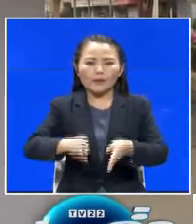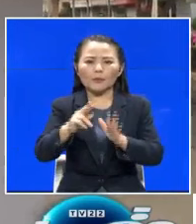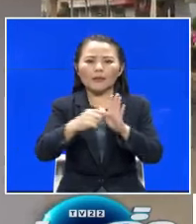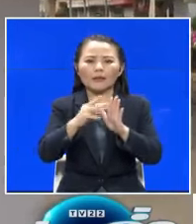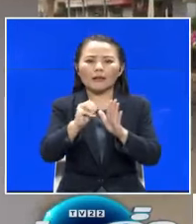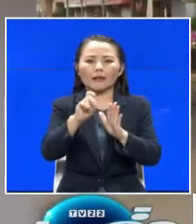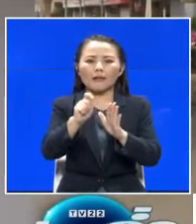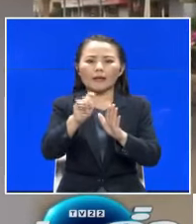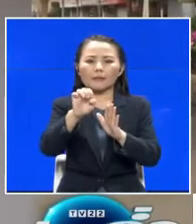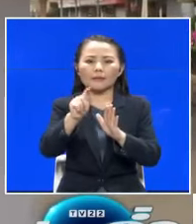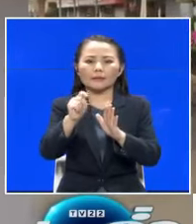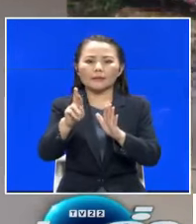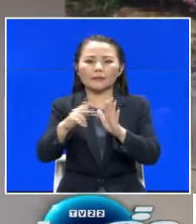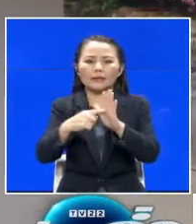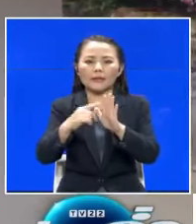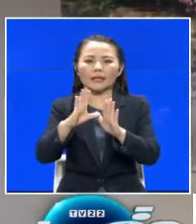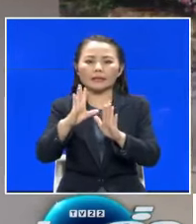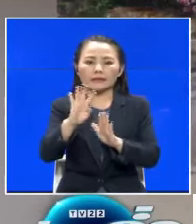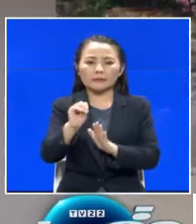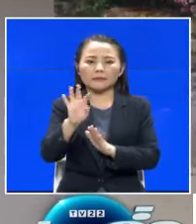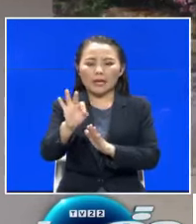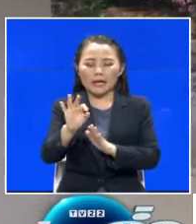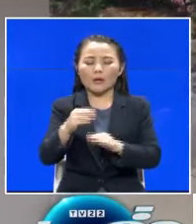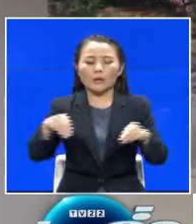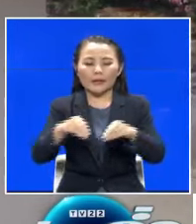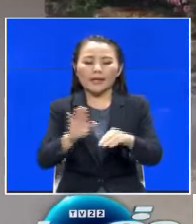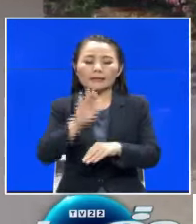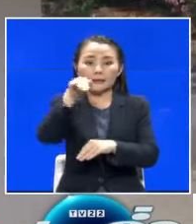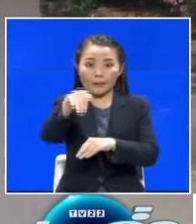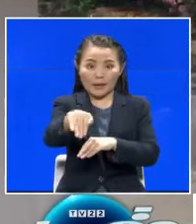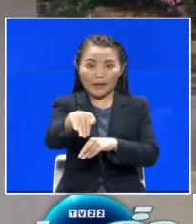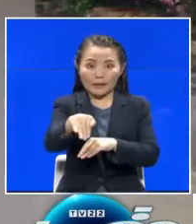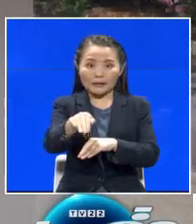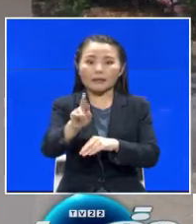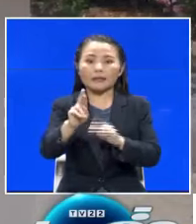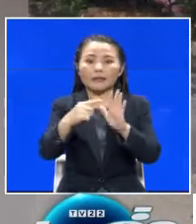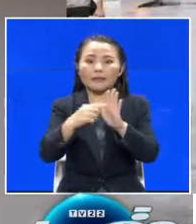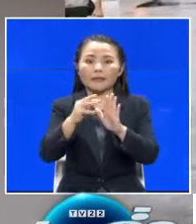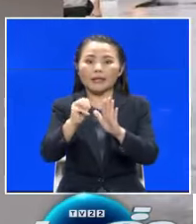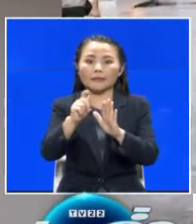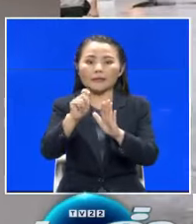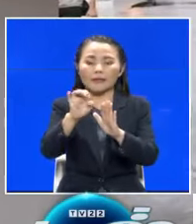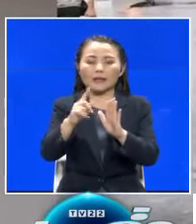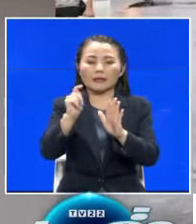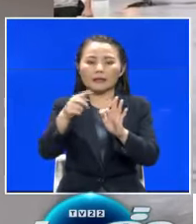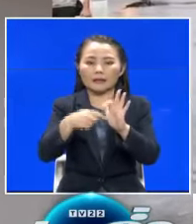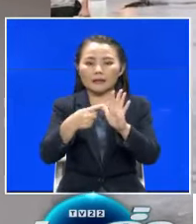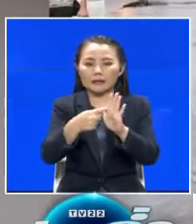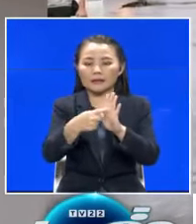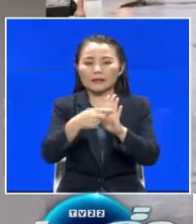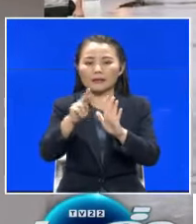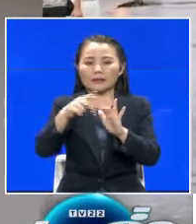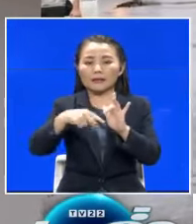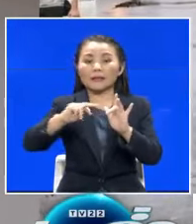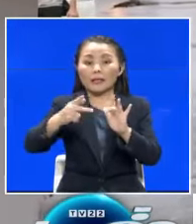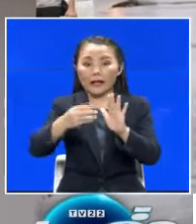องกันกับซอยรามอินทรา49มุ่งหน้าเข้าสู่ทางสะพานยกระดับไปถนนรามอินทราอ่านนรงแขวงท่าแร้งเขตบางเขนกรุงเท